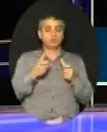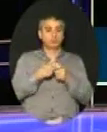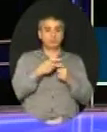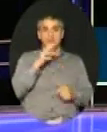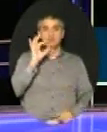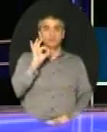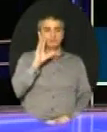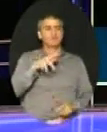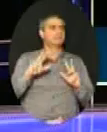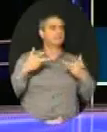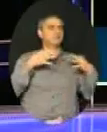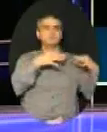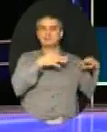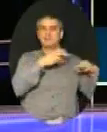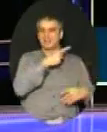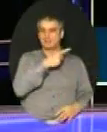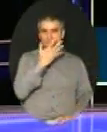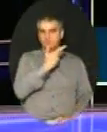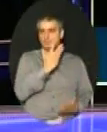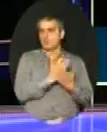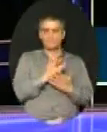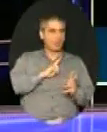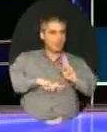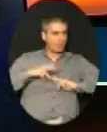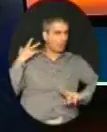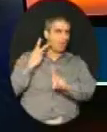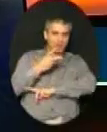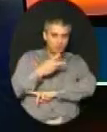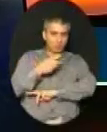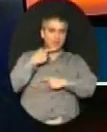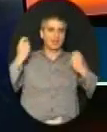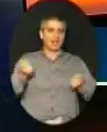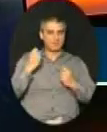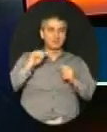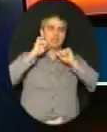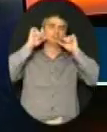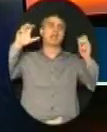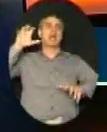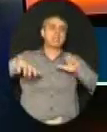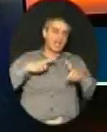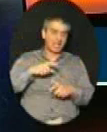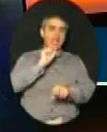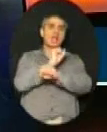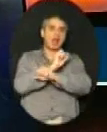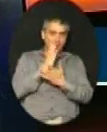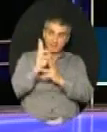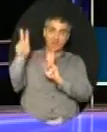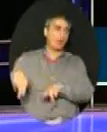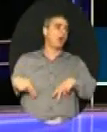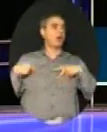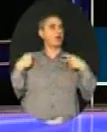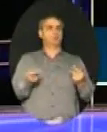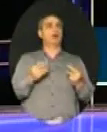ולציבור הספרדי, הציבור הספרדי תחשוב מה עבר עליו. הם כבר עברו את השלב הזה, עברו את קמפיין, את שאגת אריה, את הכלא. חזר אריה